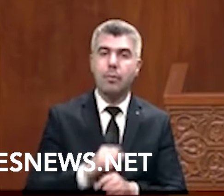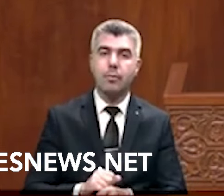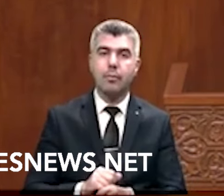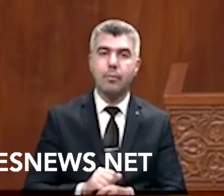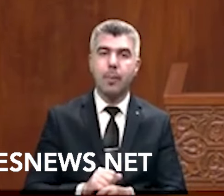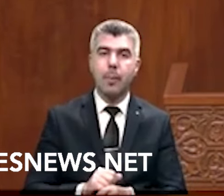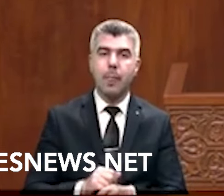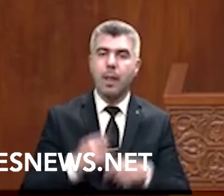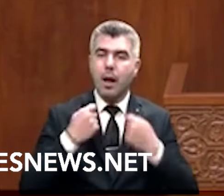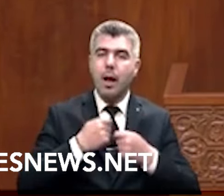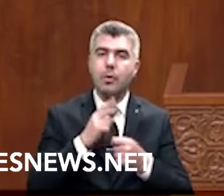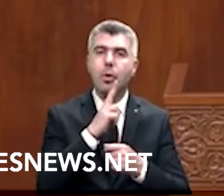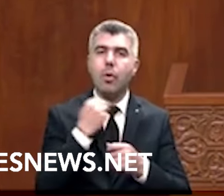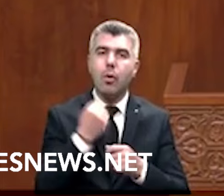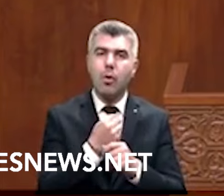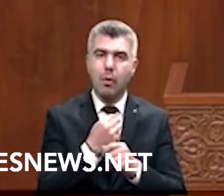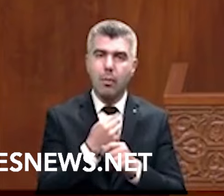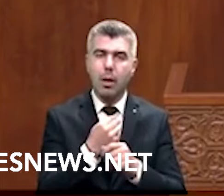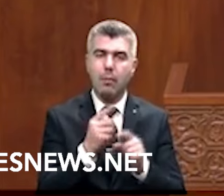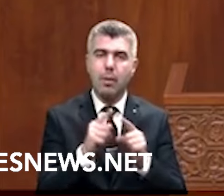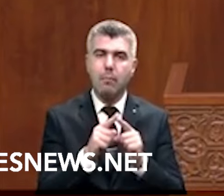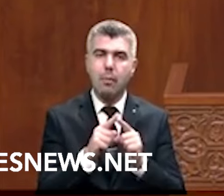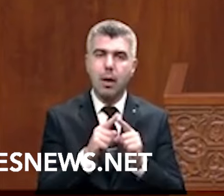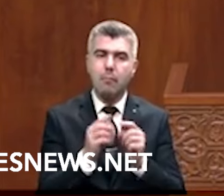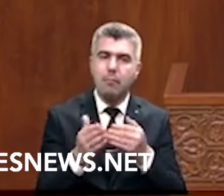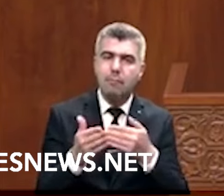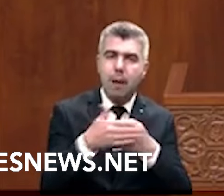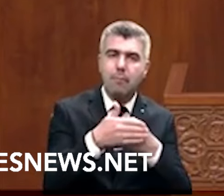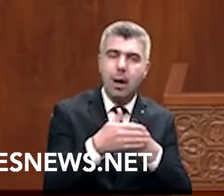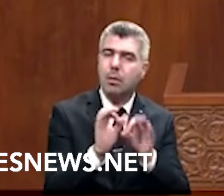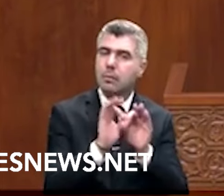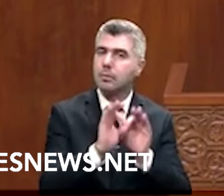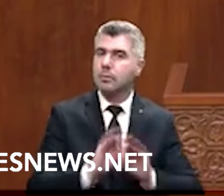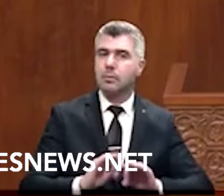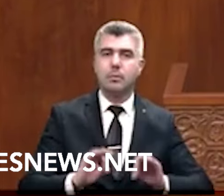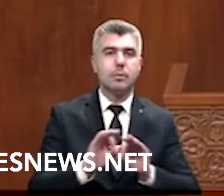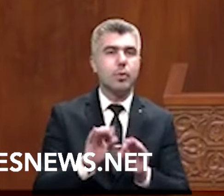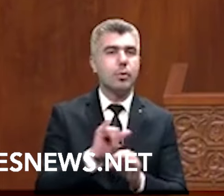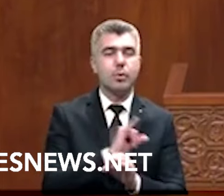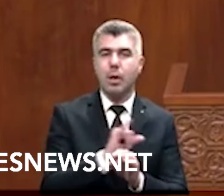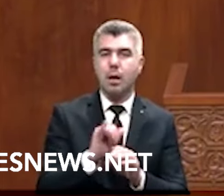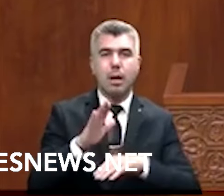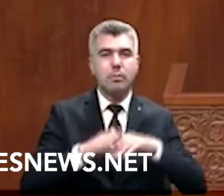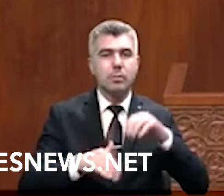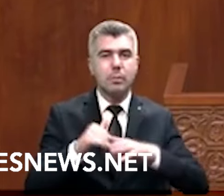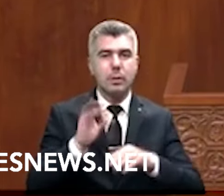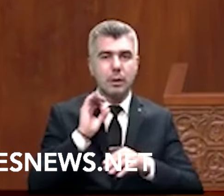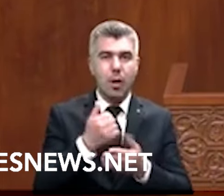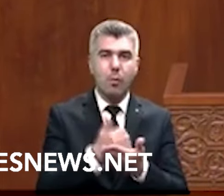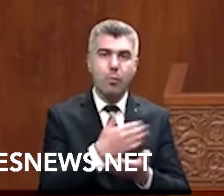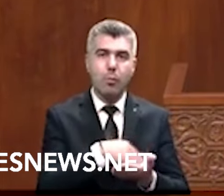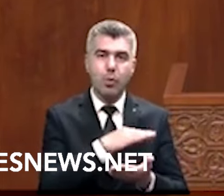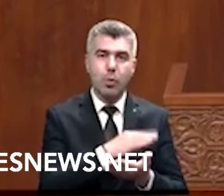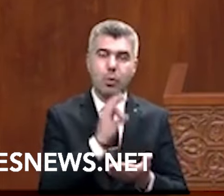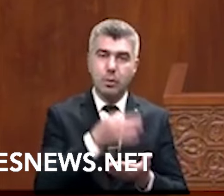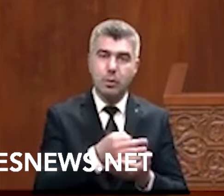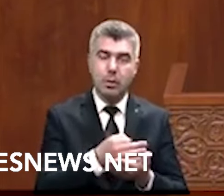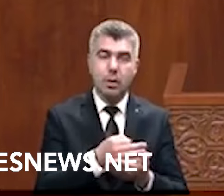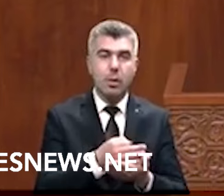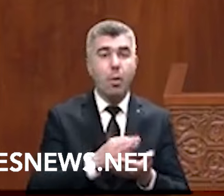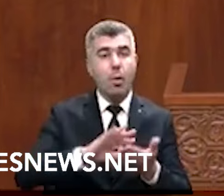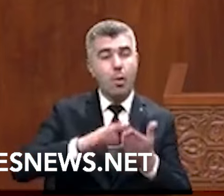لم تتستر وراء الازمه ولم تجعلها ذريعه للتملص من مسؤوليتها بل على العكس من